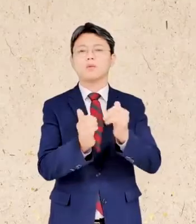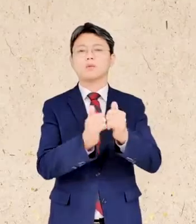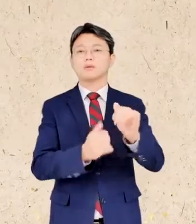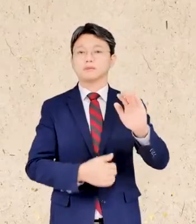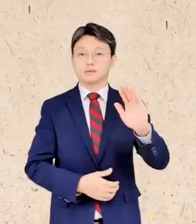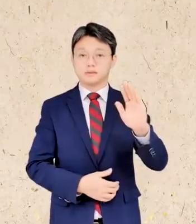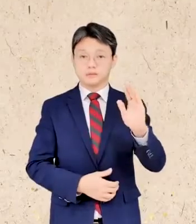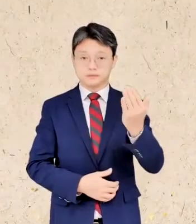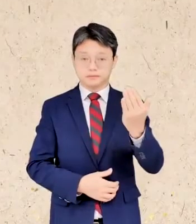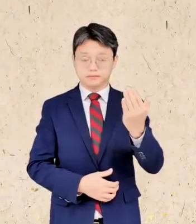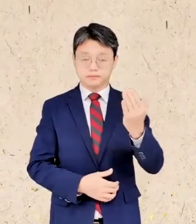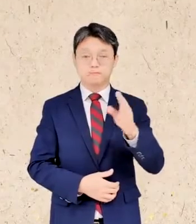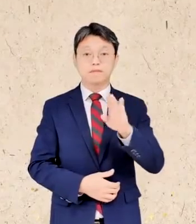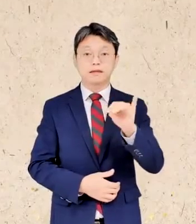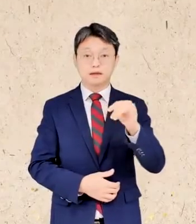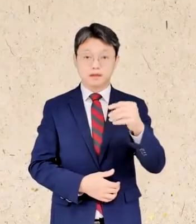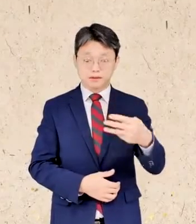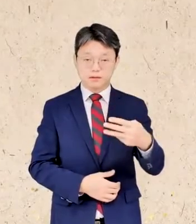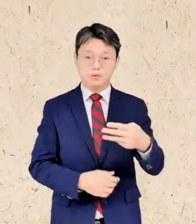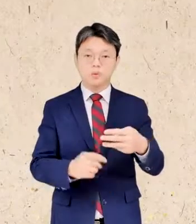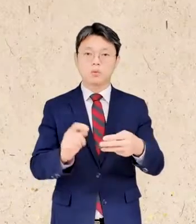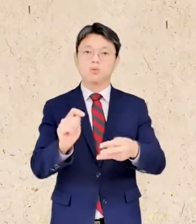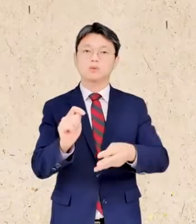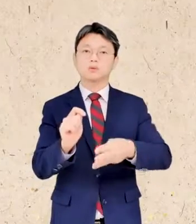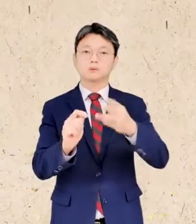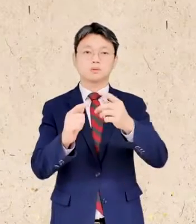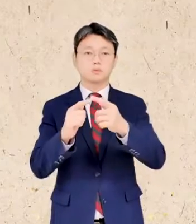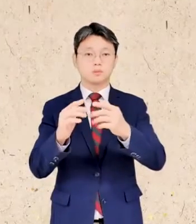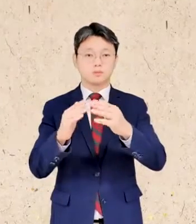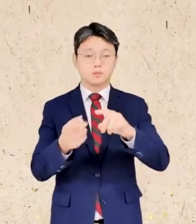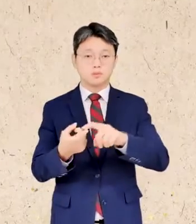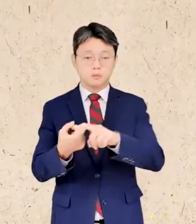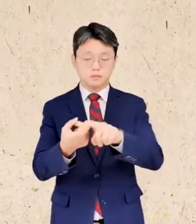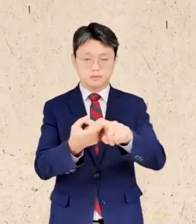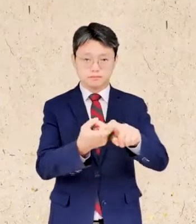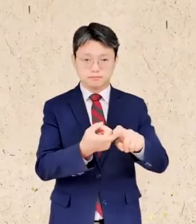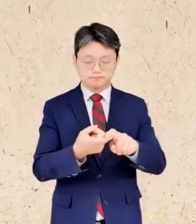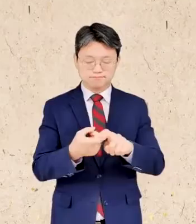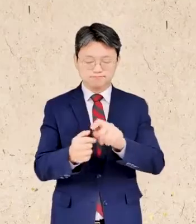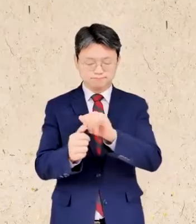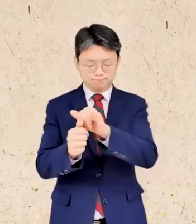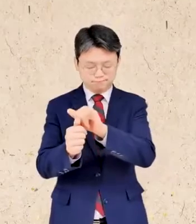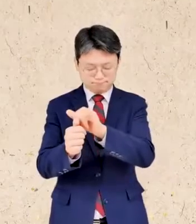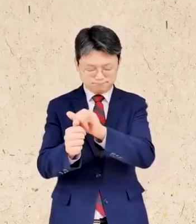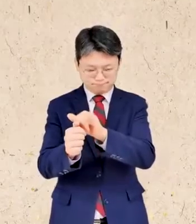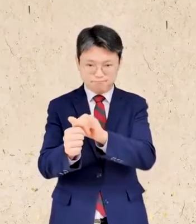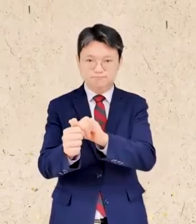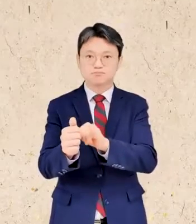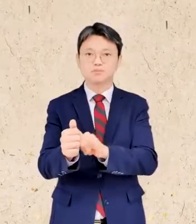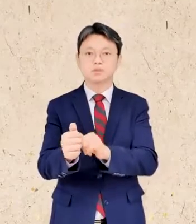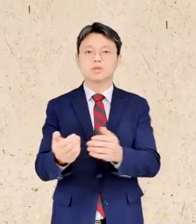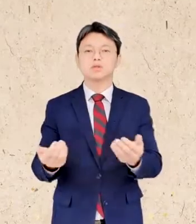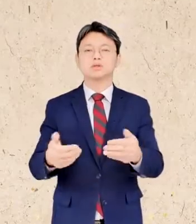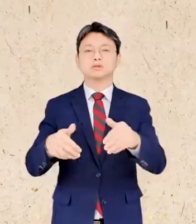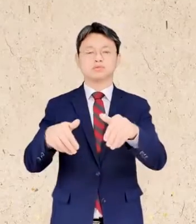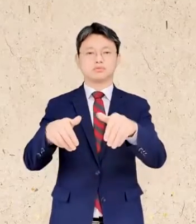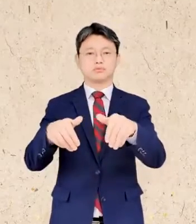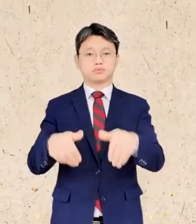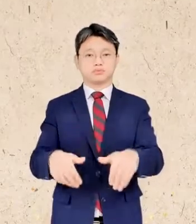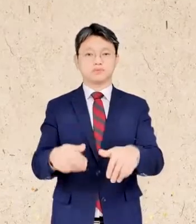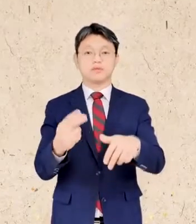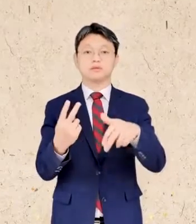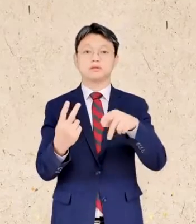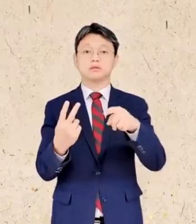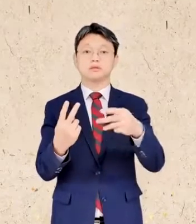특히 빌레몬은 골로새 교회 공동체에서 열심히 헌신하여 섬기는 일꾼이었던 것으로 여겨집니다. 그리고